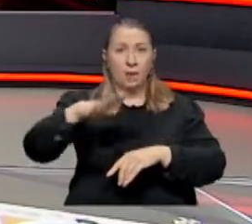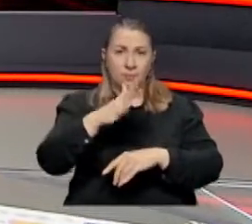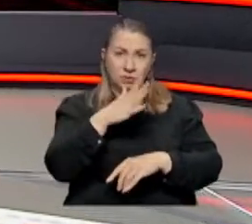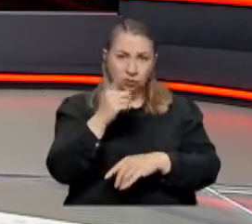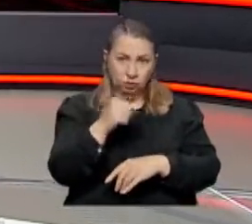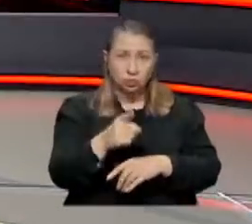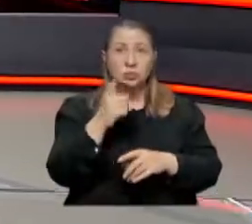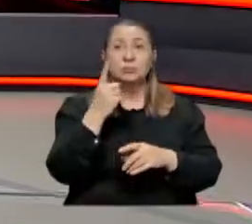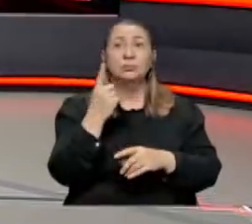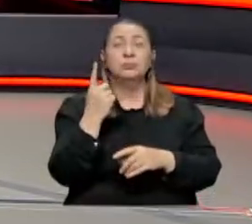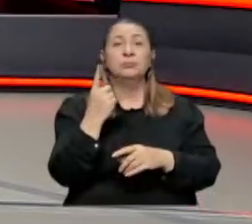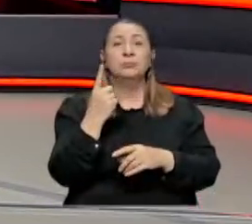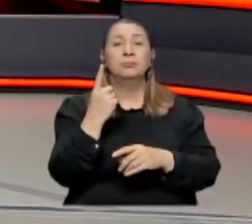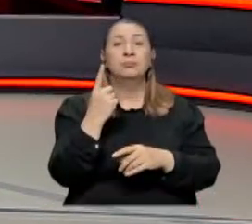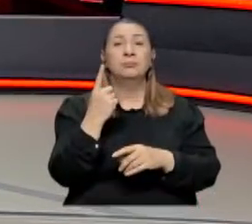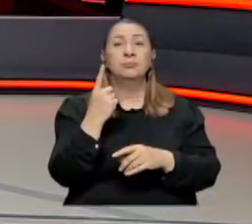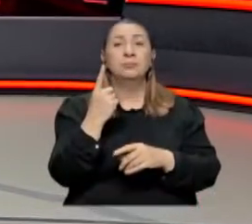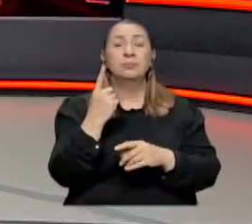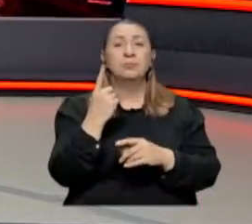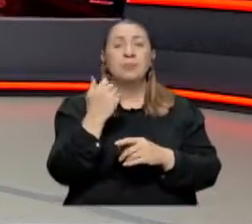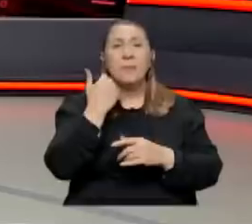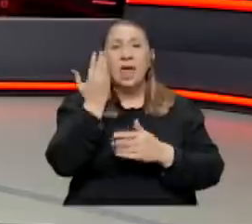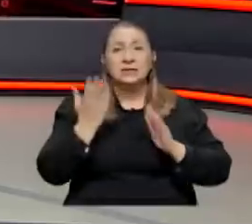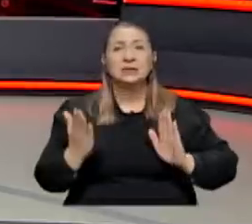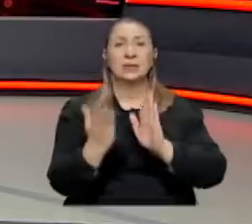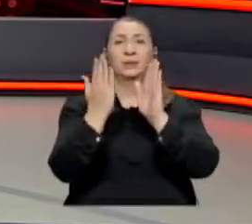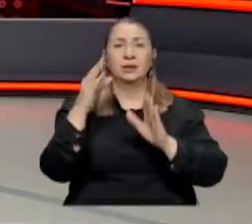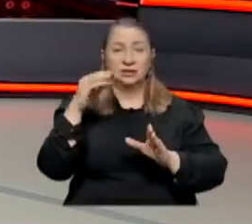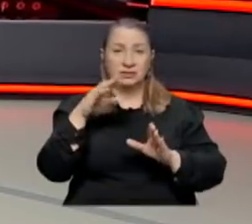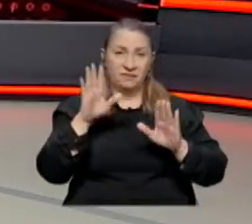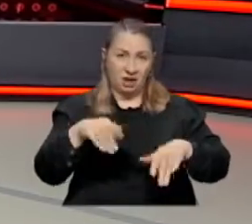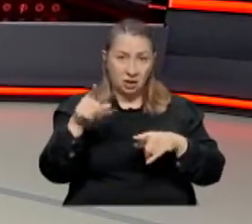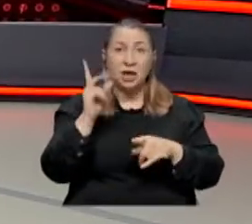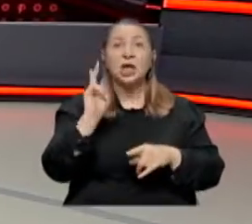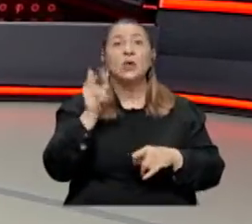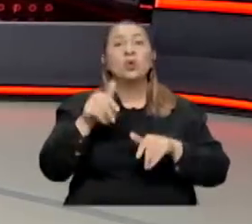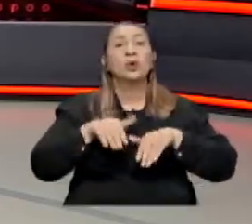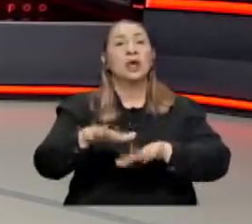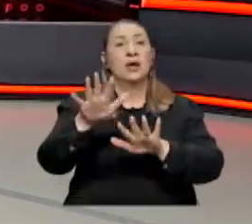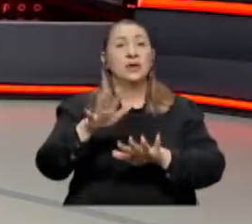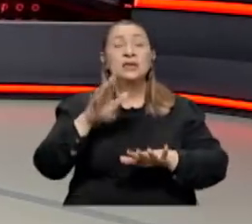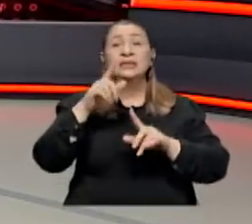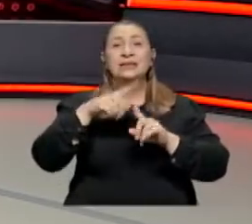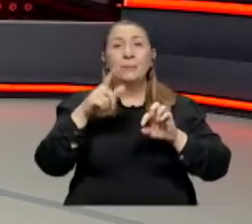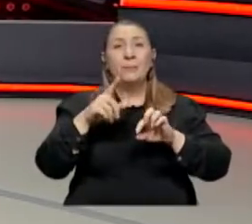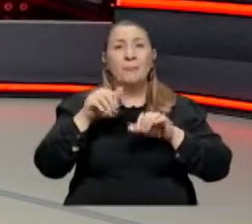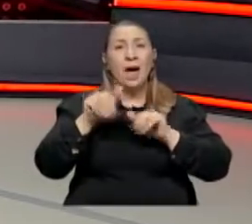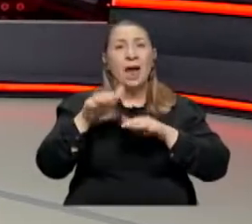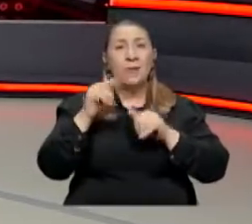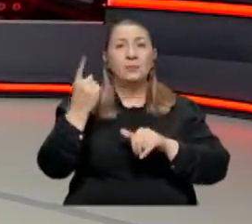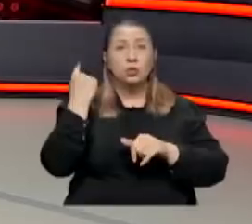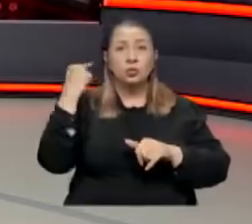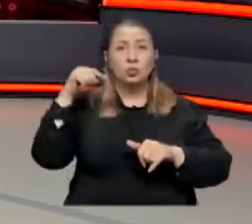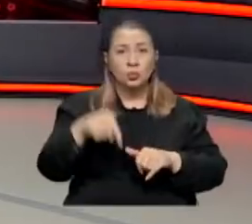biliyorsunuz bir beyaz tepki içindeler her iki gündür evdeler Tıp Bayramı ndan itibaren